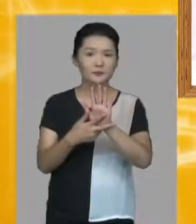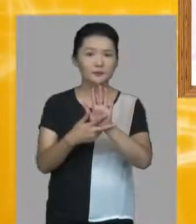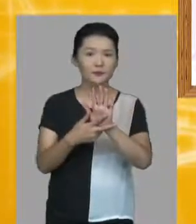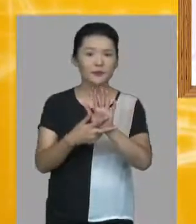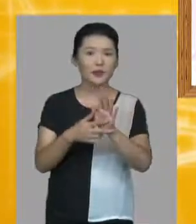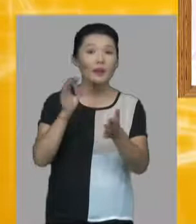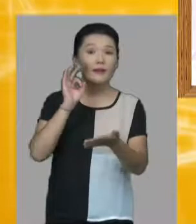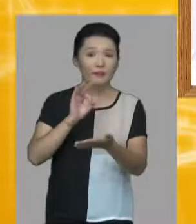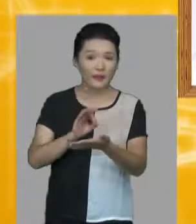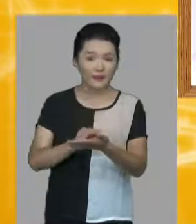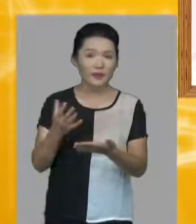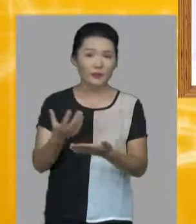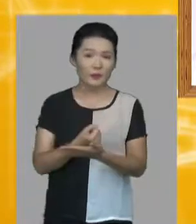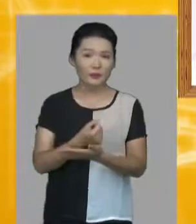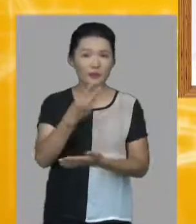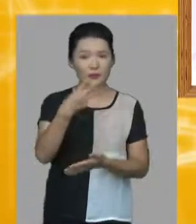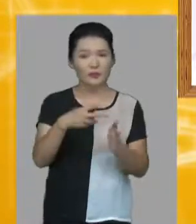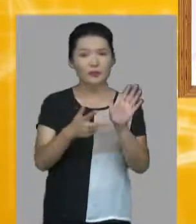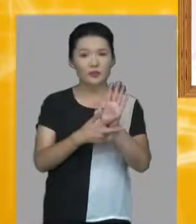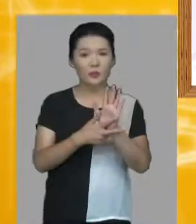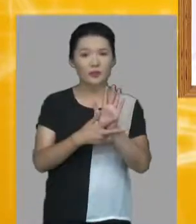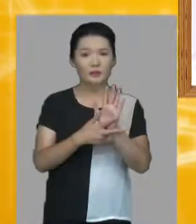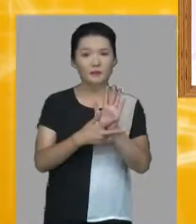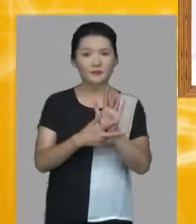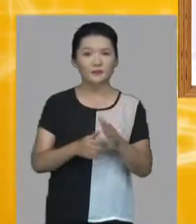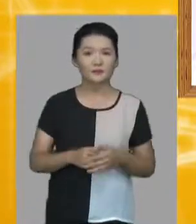В ответе получаем 38.